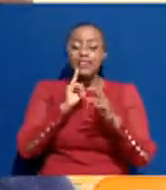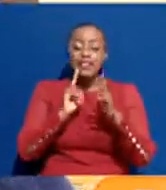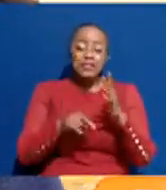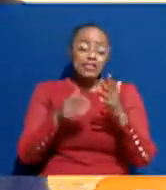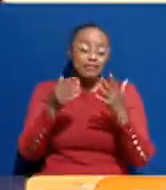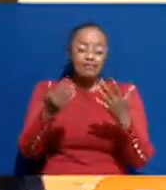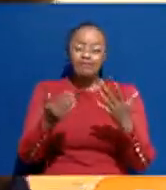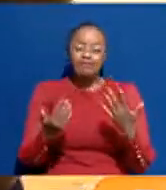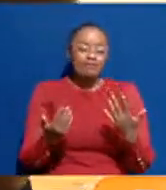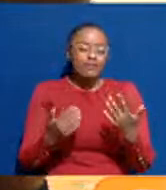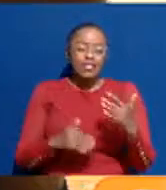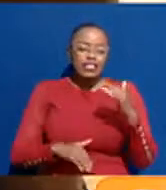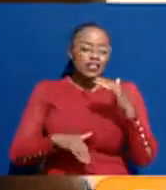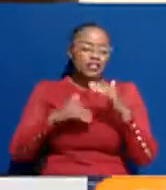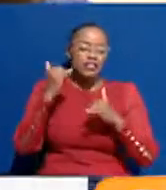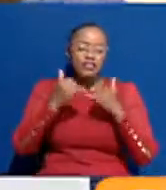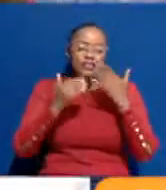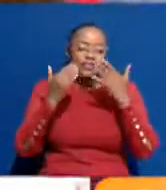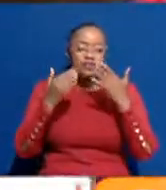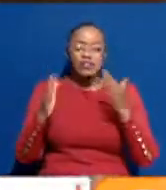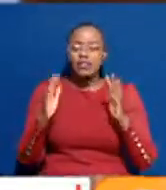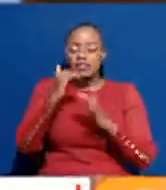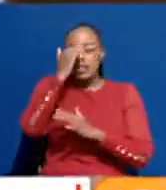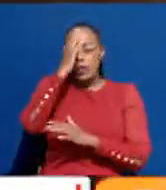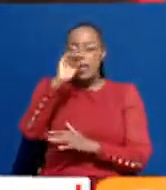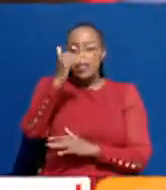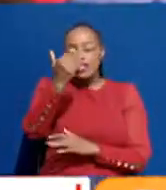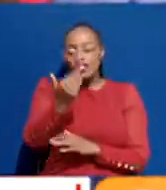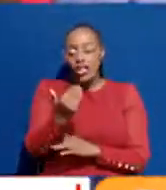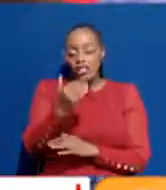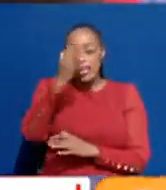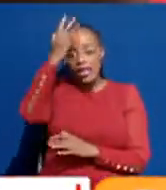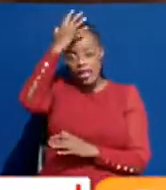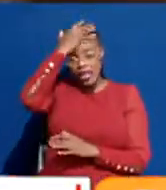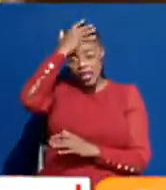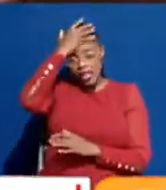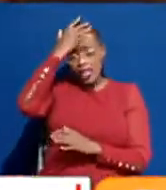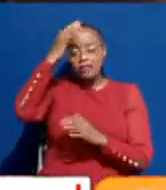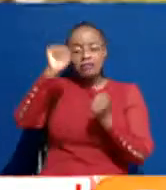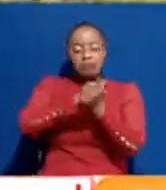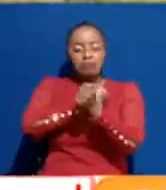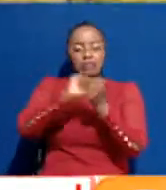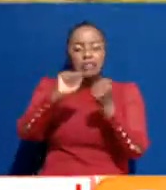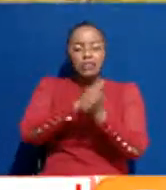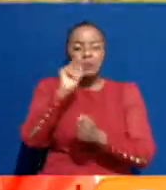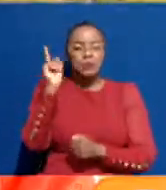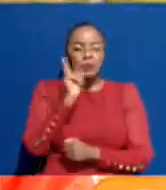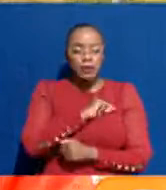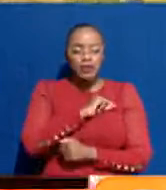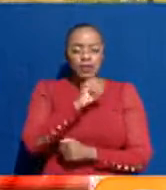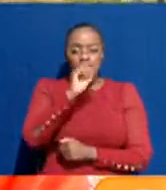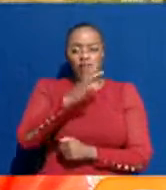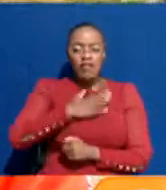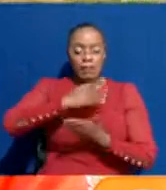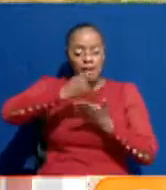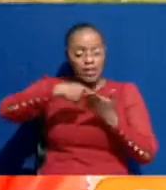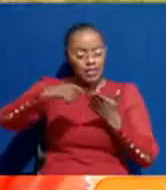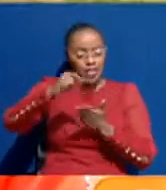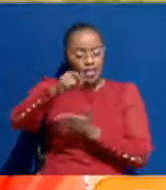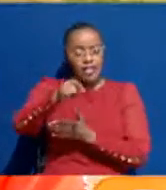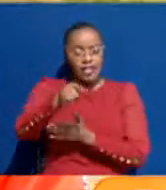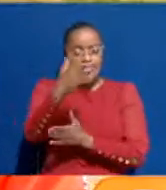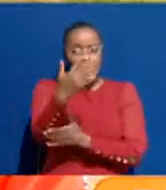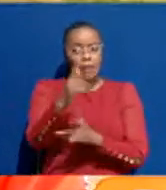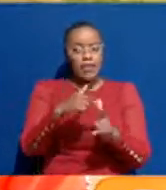pale wamefika mwisho kwa sababu mtoto already kichwa kimeharibiwa. If I sign that,